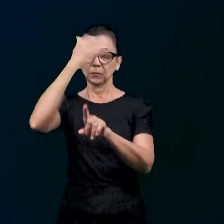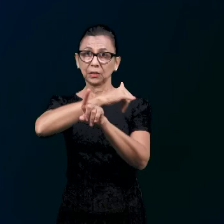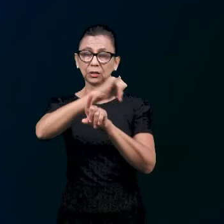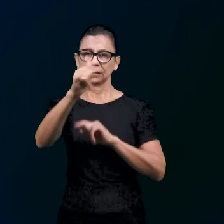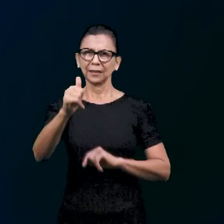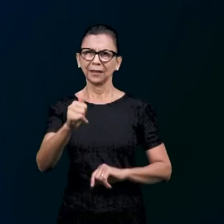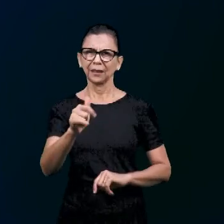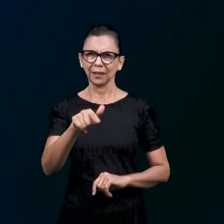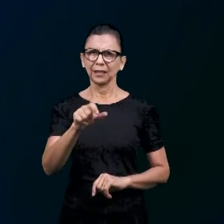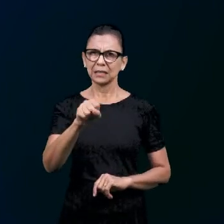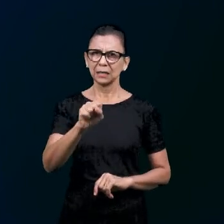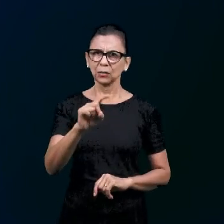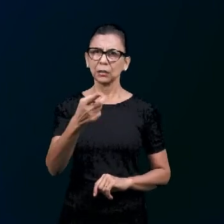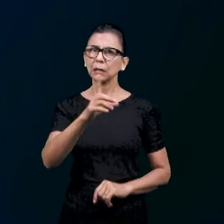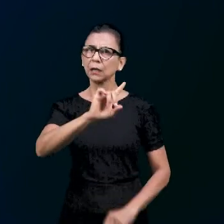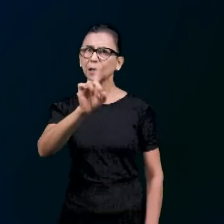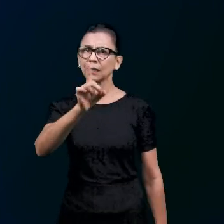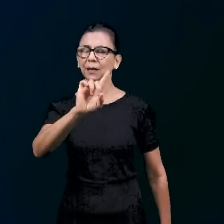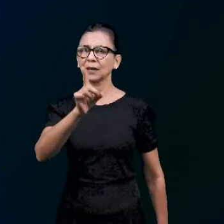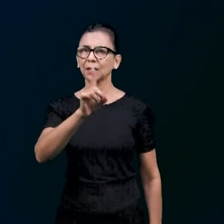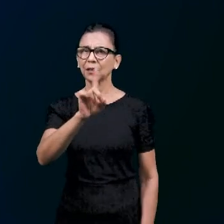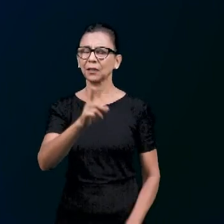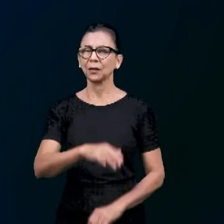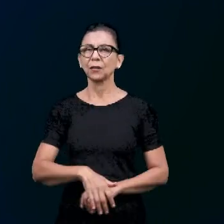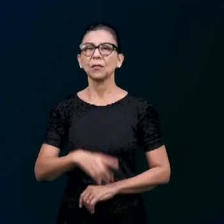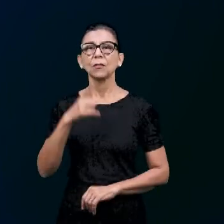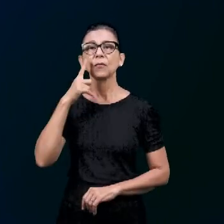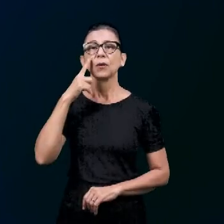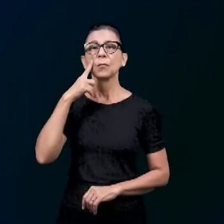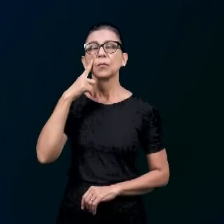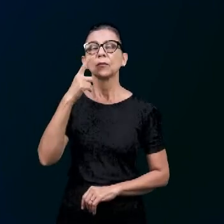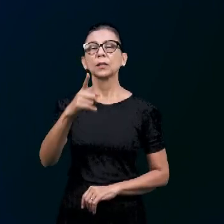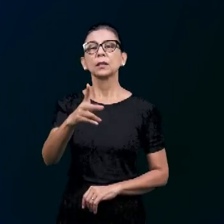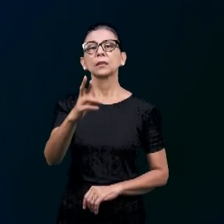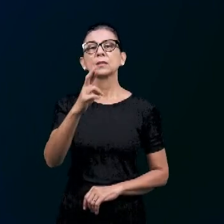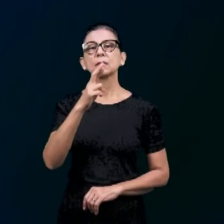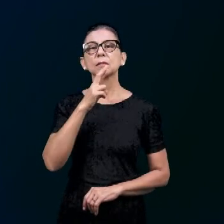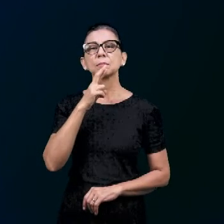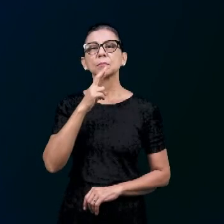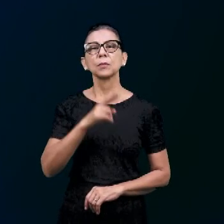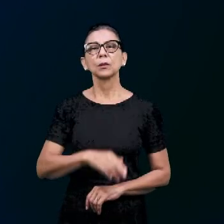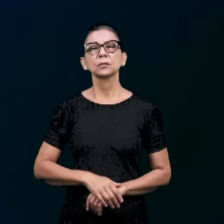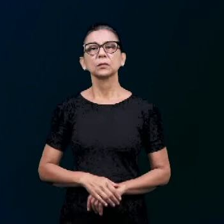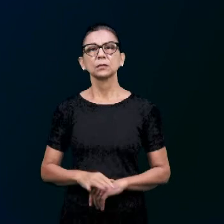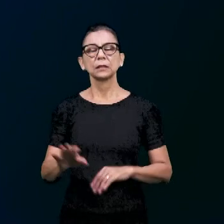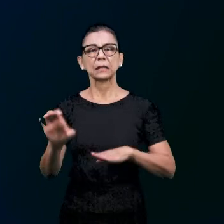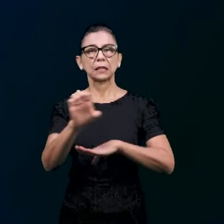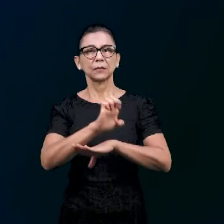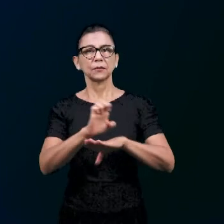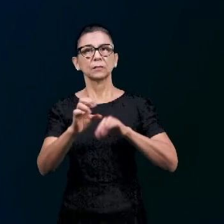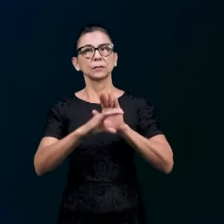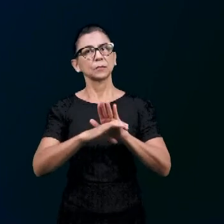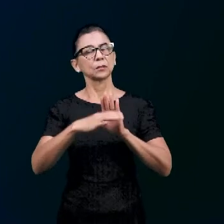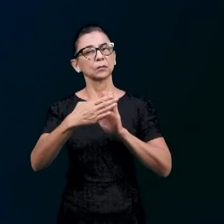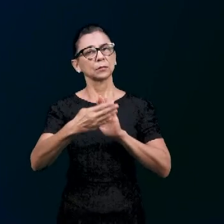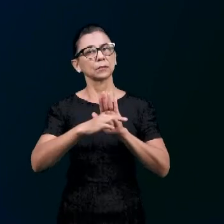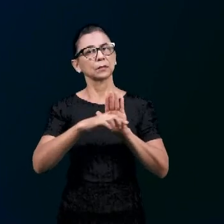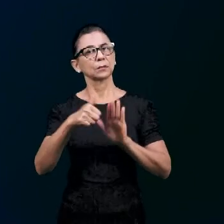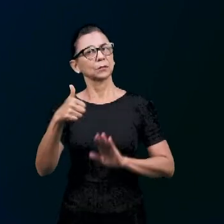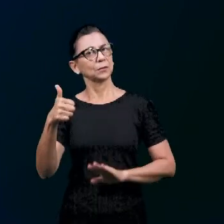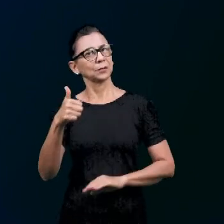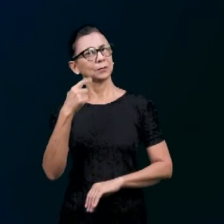non. Nous pouvons confirmer cette réponse dans le livre d'Éphésiens, chapitre 4, verset